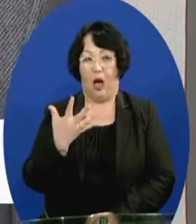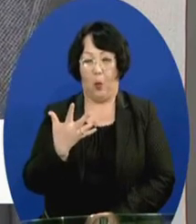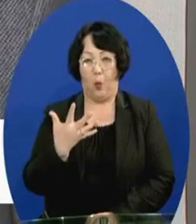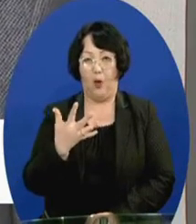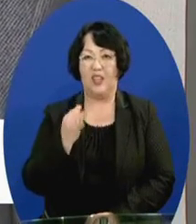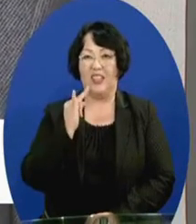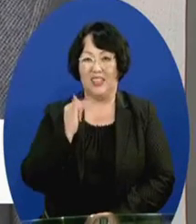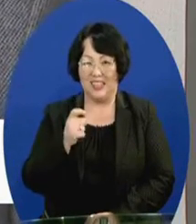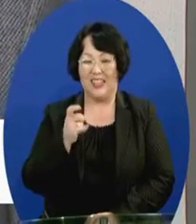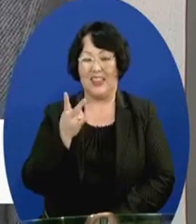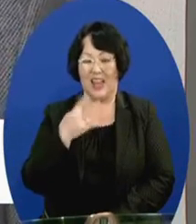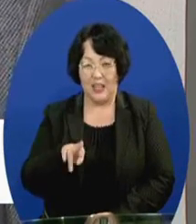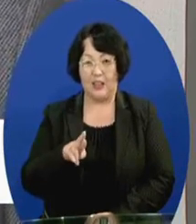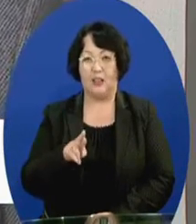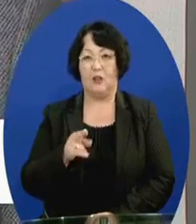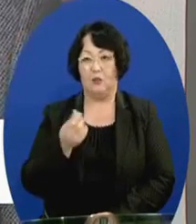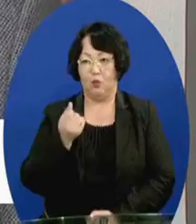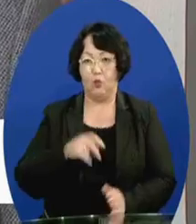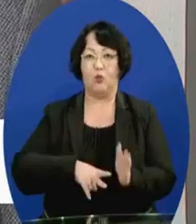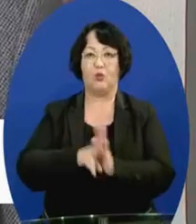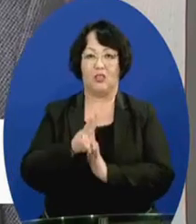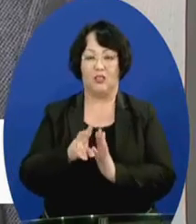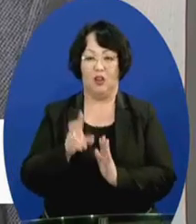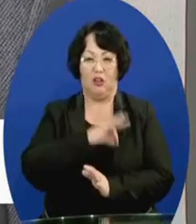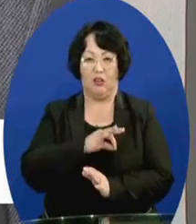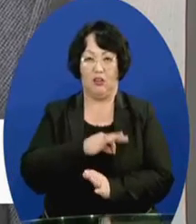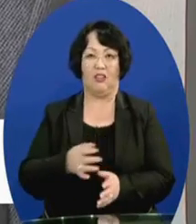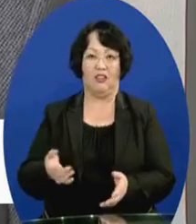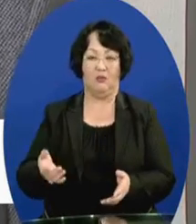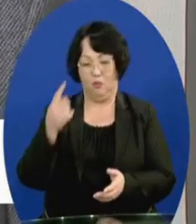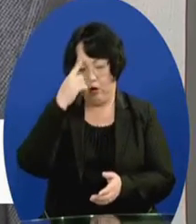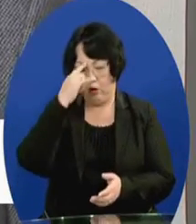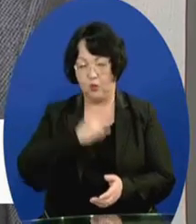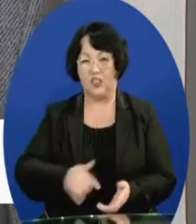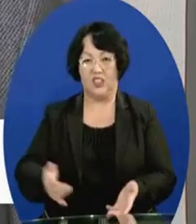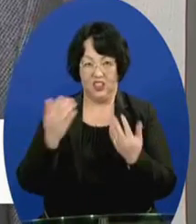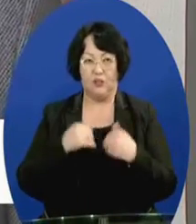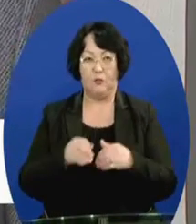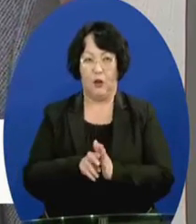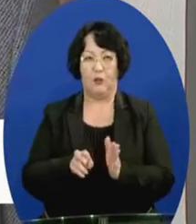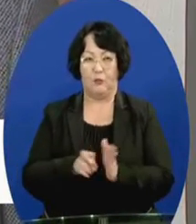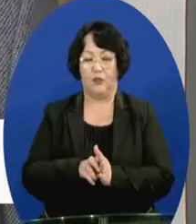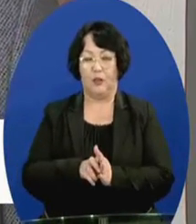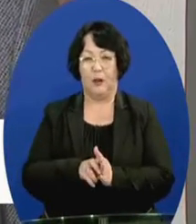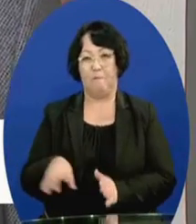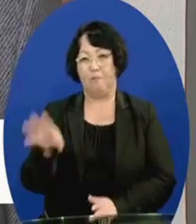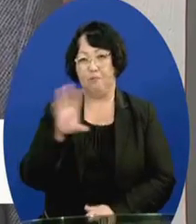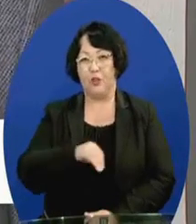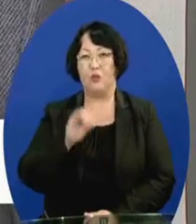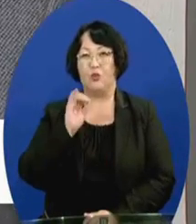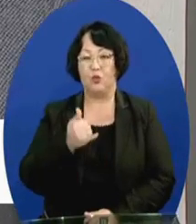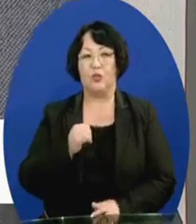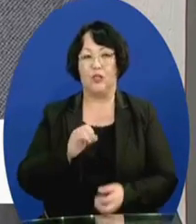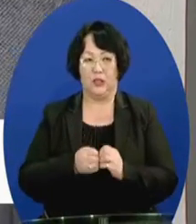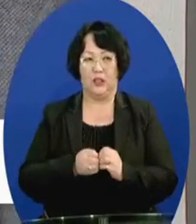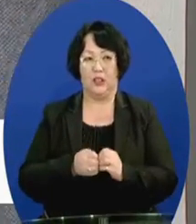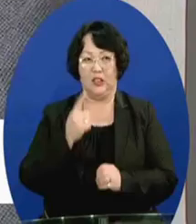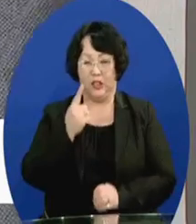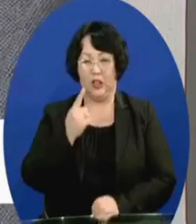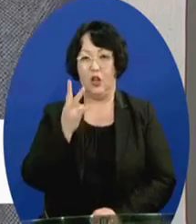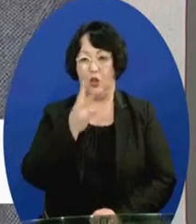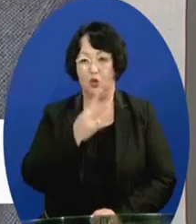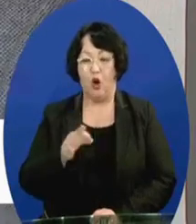2.5 их 80 төгрөгийн ийм боломж олцсоо бол Монгол улсад орох боломж олцсоо гэж байгаа. Тэгэхээр бид одоо жишээм юу хийж ийн гэдэгээр нэг